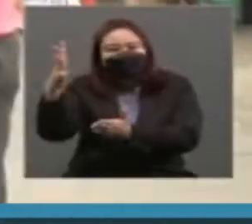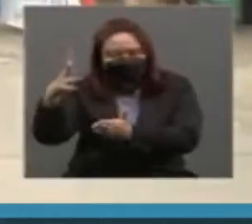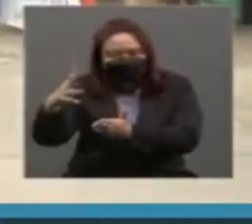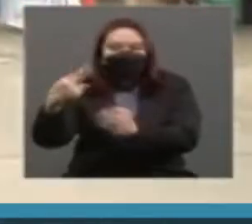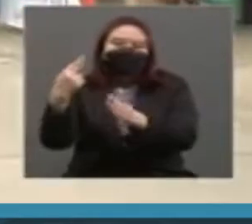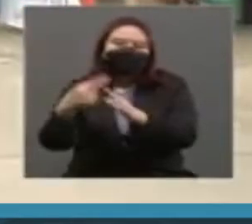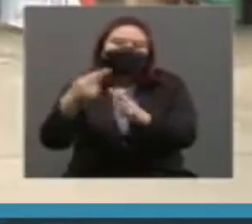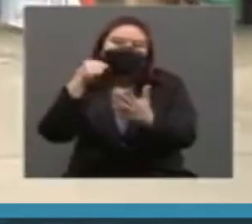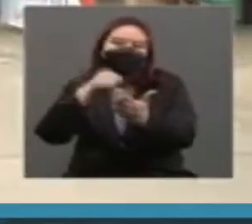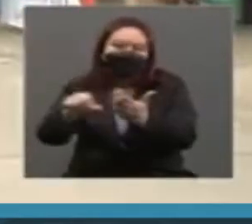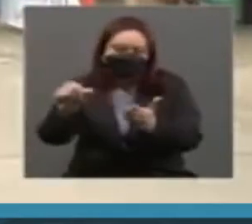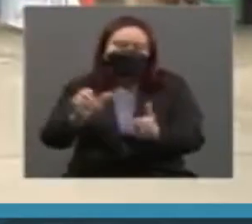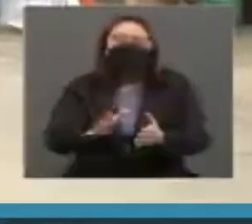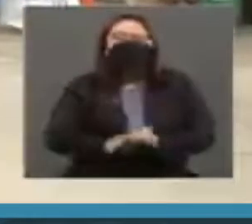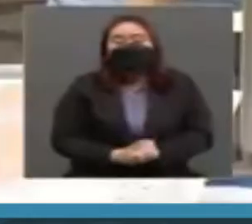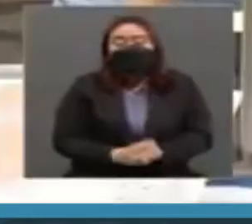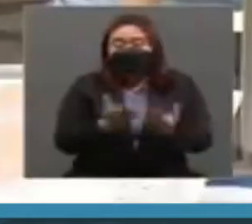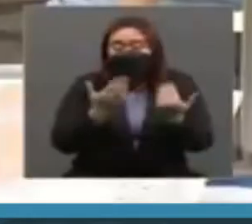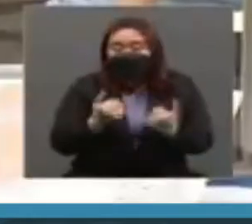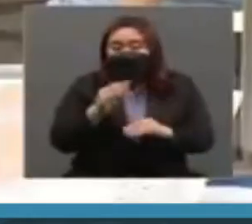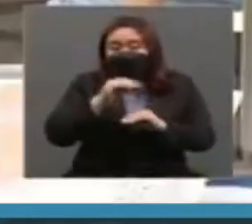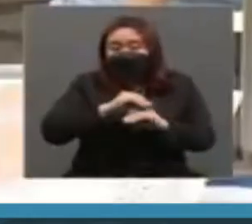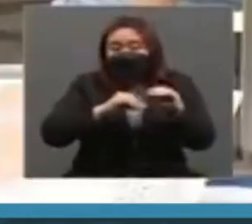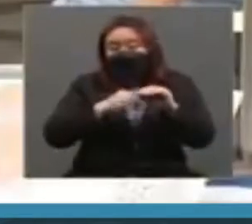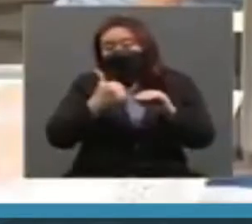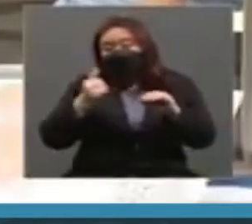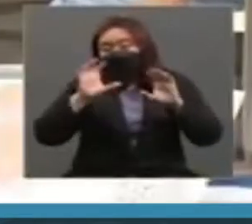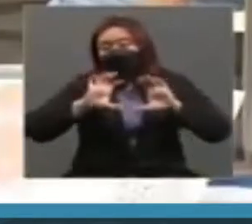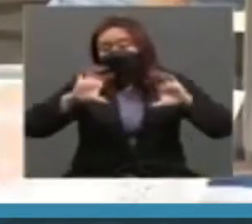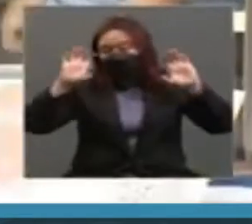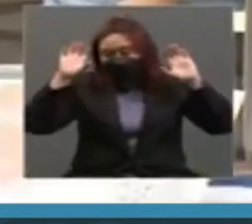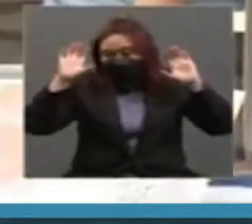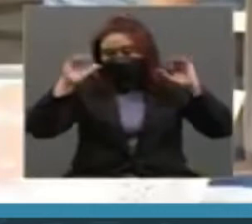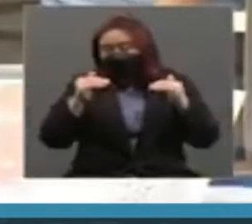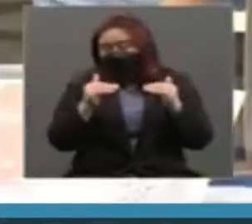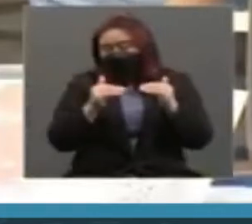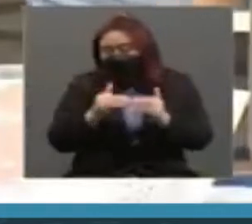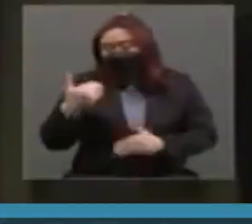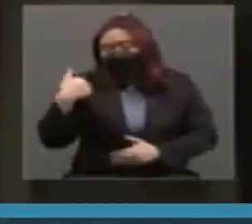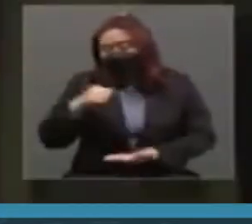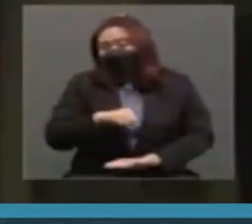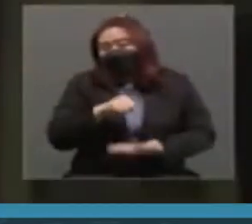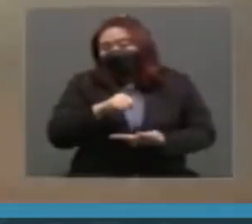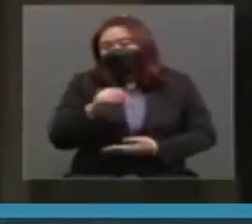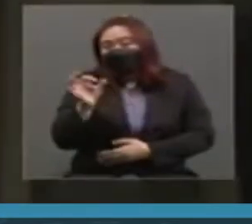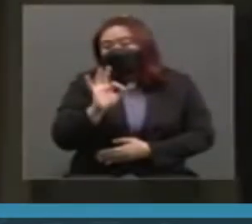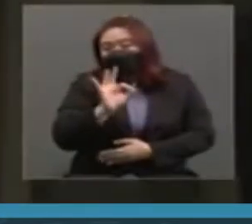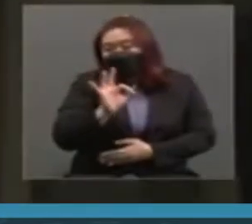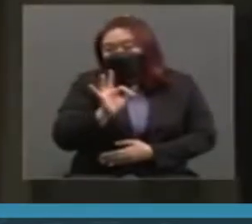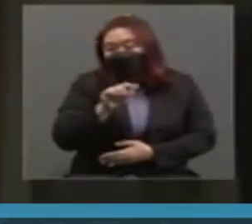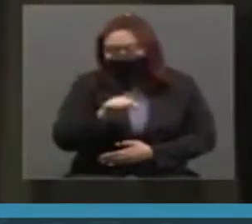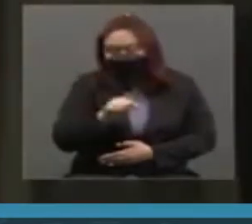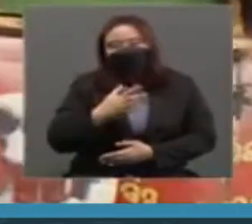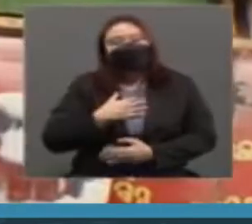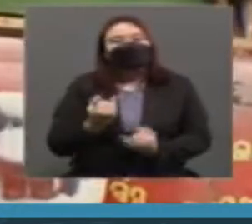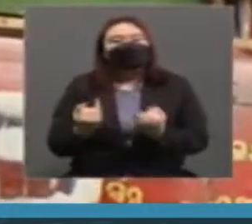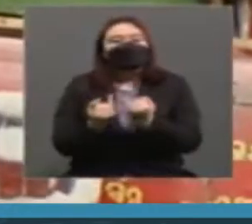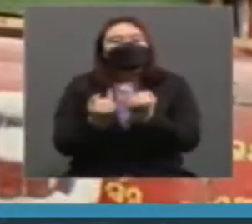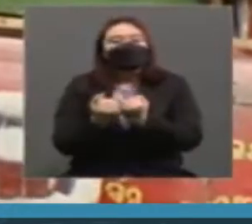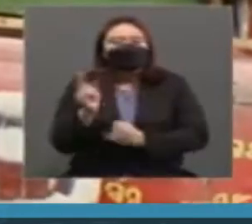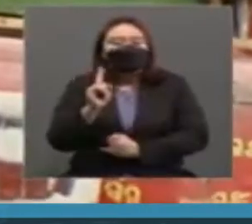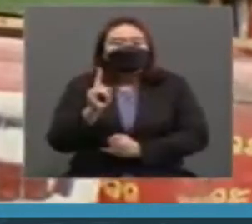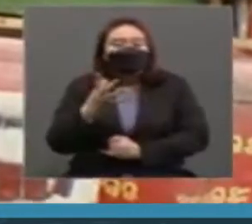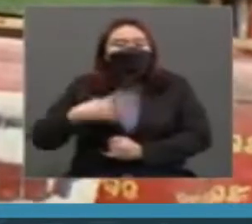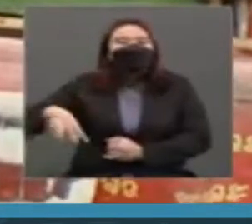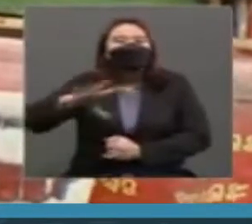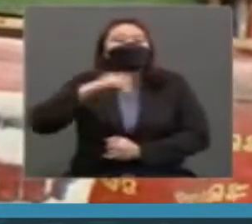นายพรชัยถีระเวชผู้อำนวยการสำนักงานเศรษฐกิจการคลังในฐานะโฆษกกระทรวงการคลังเปิดเผยว่าโครงการคนละครึ่งระยะที่5จะเริ่